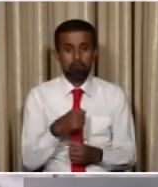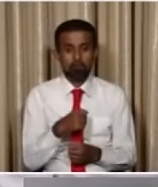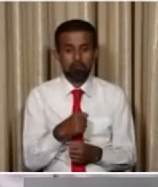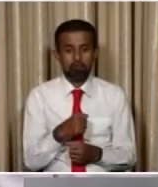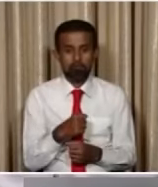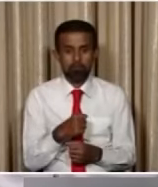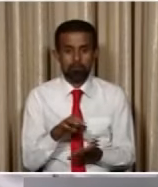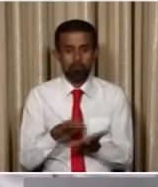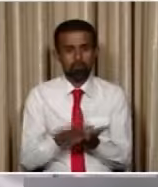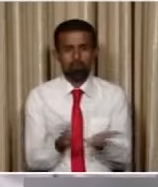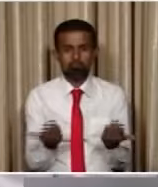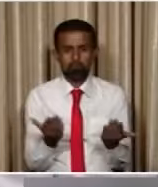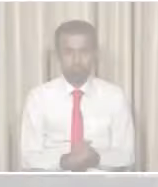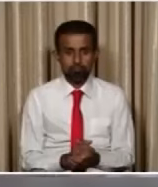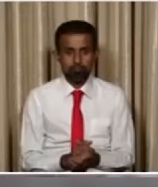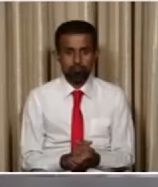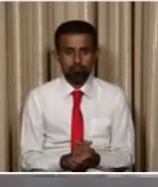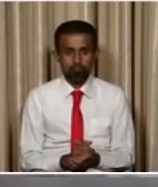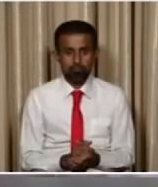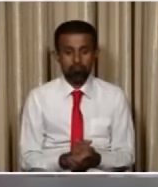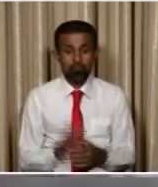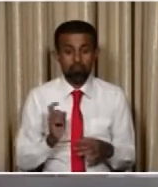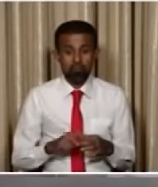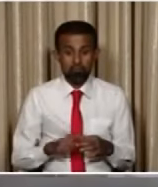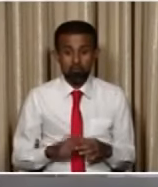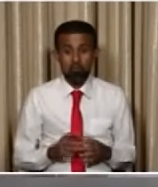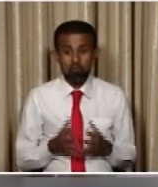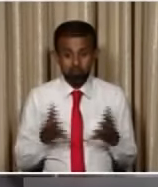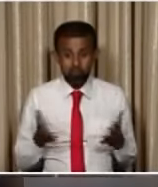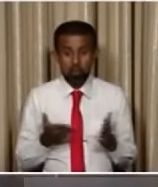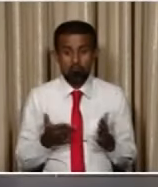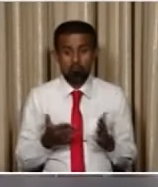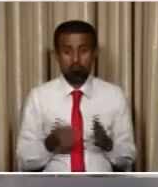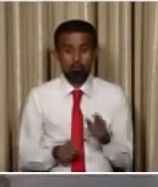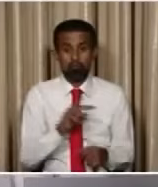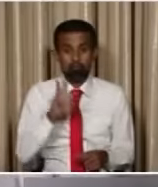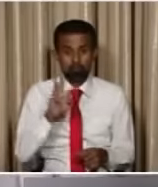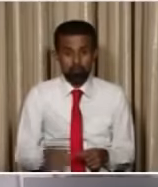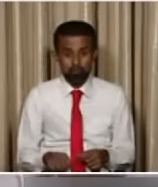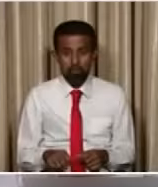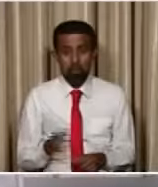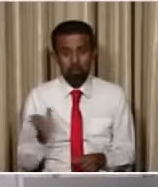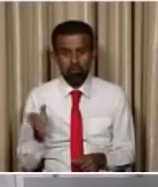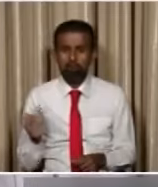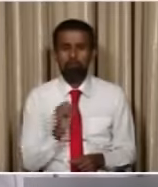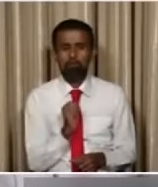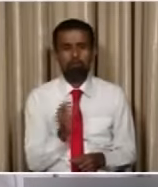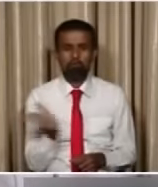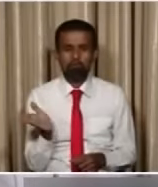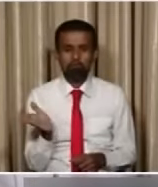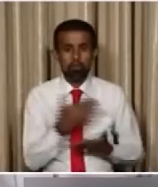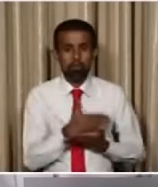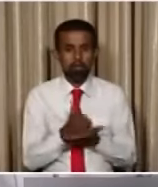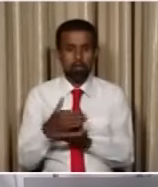කරලා තීනයක් ගන්න පුළුවන්. මේක හදිසි කරන්න එපා. ප්‍රශ්න ගණනාවක් තියෙනවා මේ පරිදි. සේවකයෝ 23000ක් ඉන්නවා. ඒ ඇයිට මොකද්ද වෙන්නේ? මේක